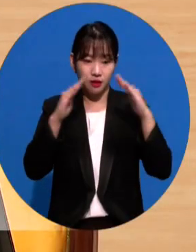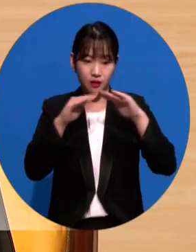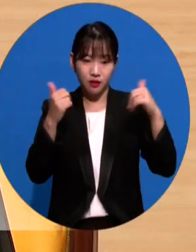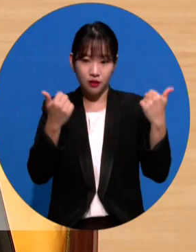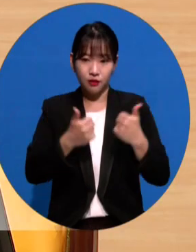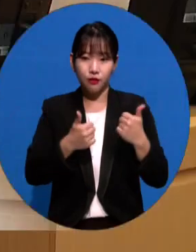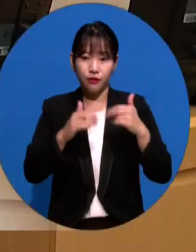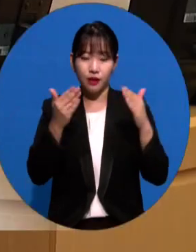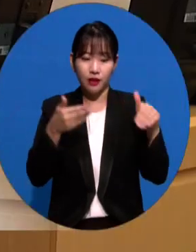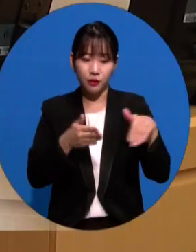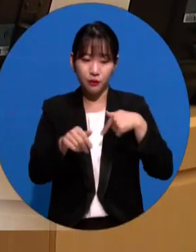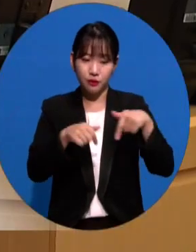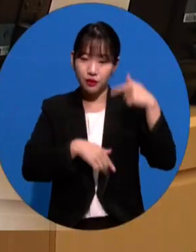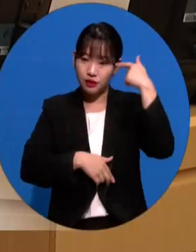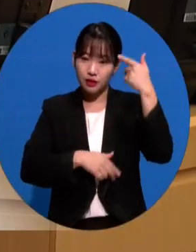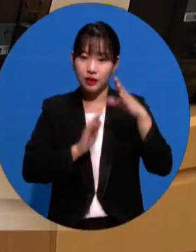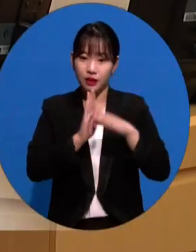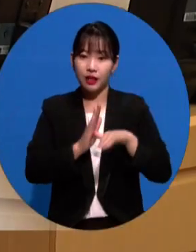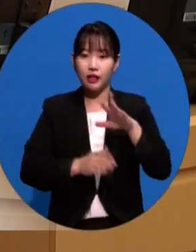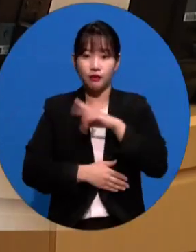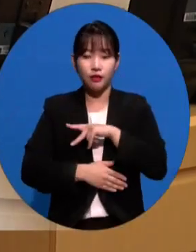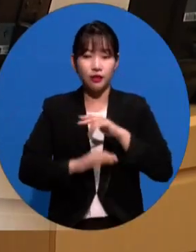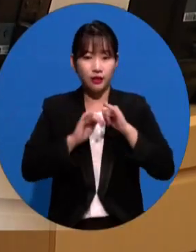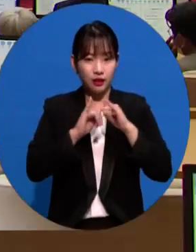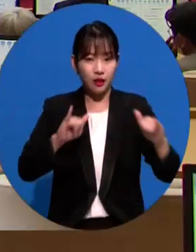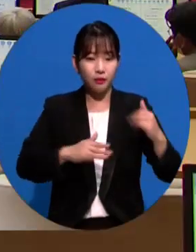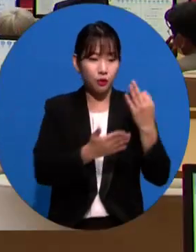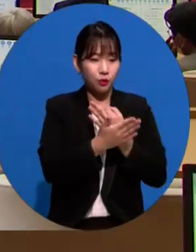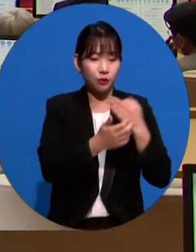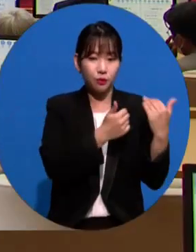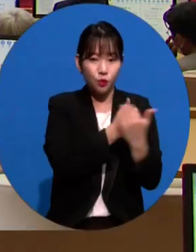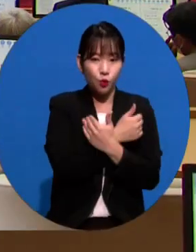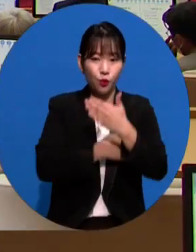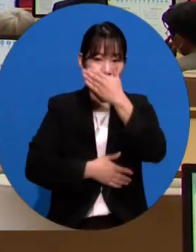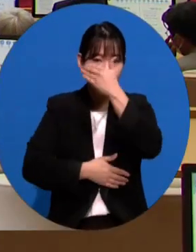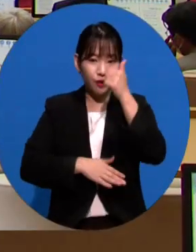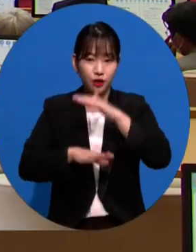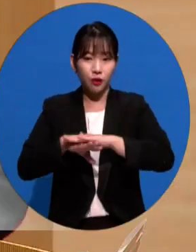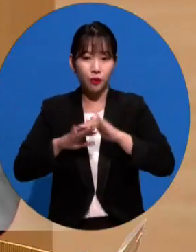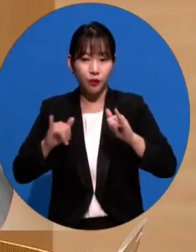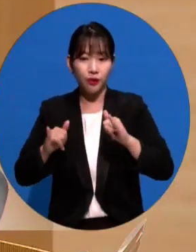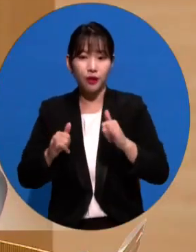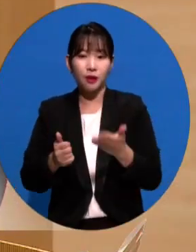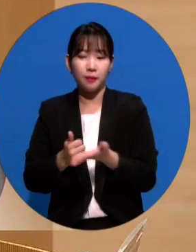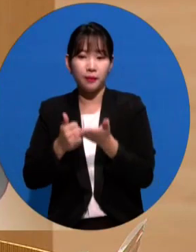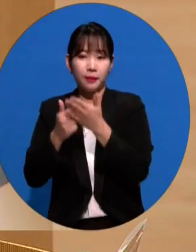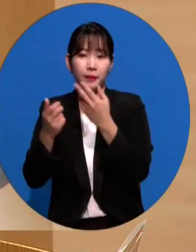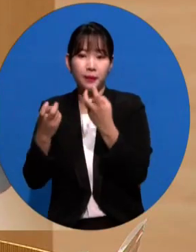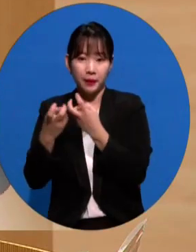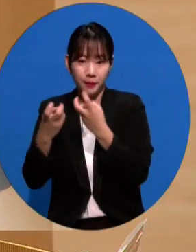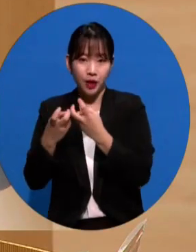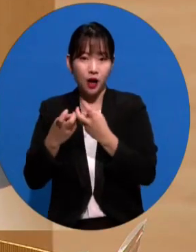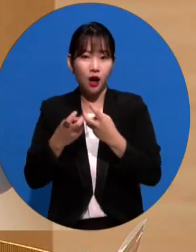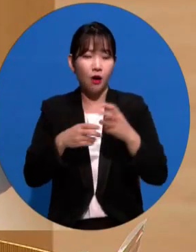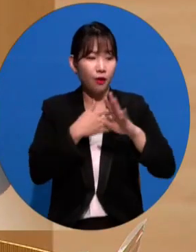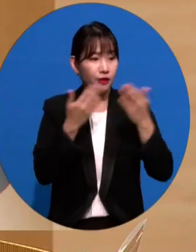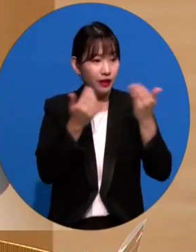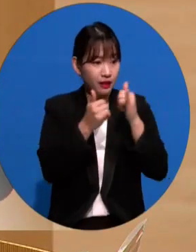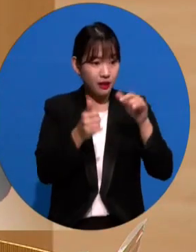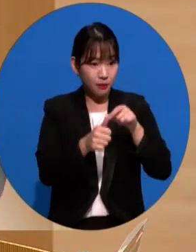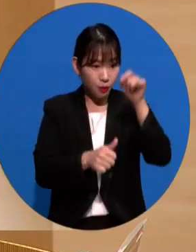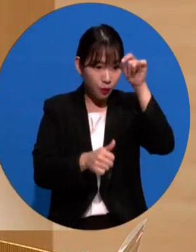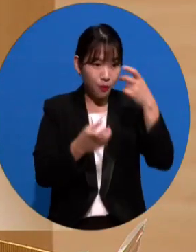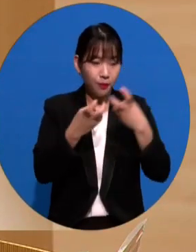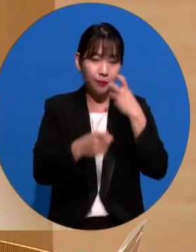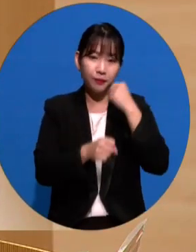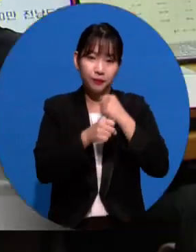전남도의회 도정질의에서 의원들은 농민들의 소득 보장과 청년농 육성 대책, 농번기 외국인 노동자 수급 대책